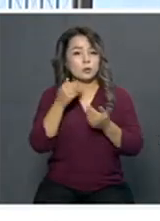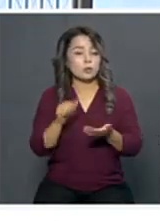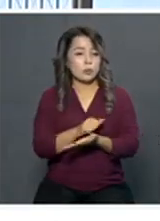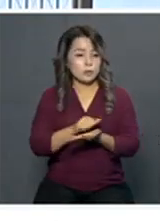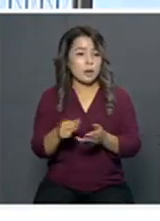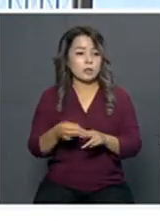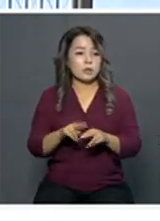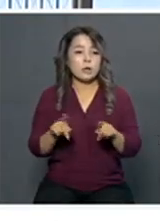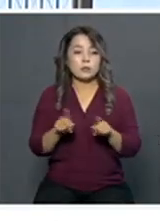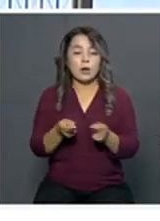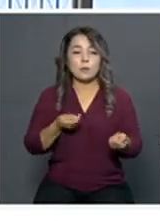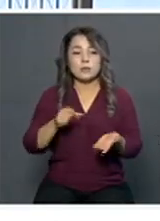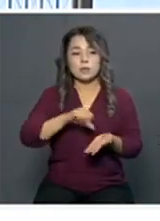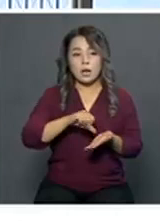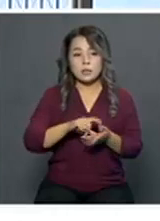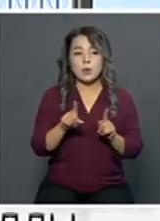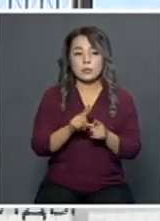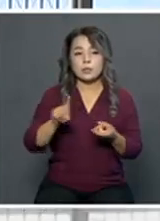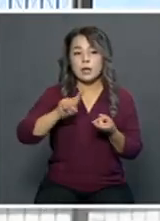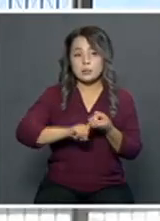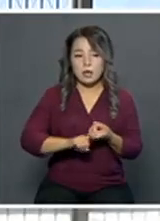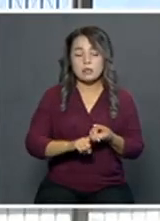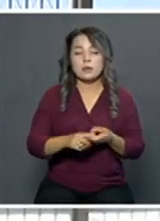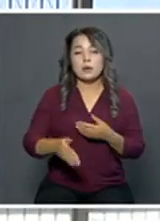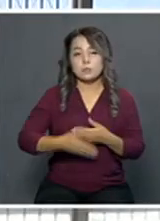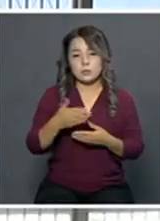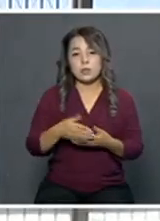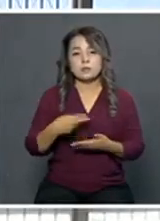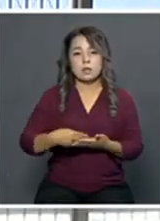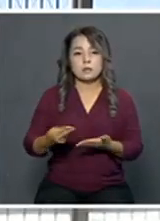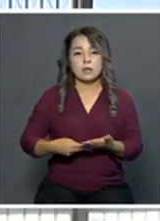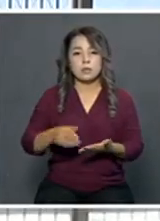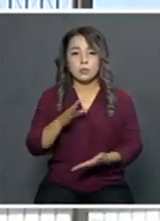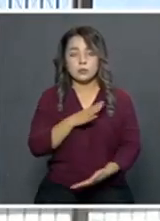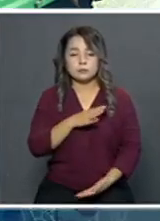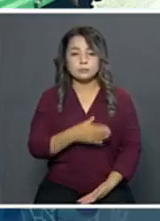құқығы жоқ тұлғаның көлік басқаруы бойынша әкімшілік хаттамалар толтырылды.